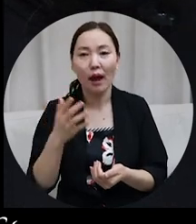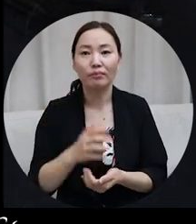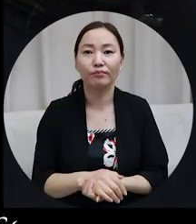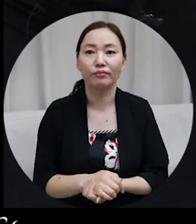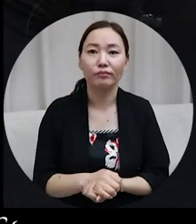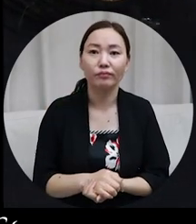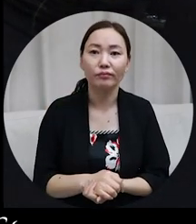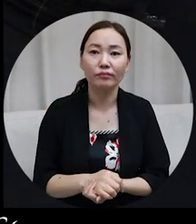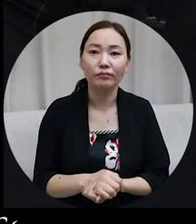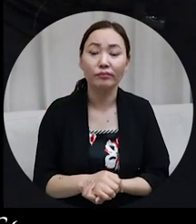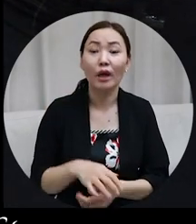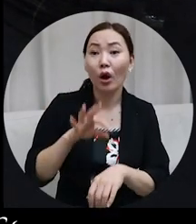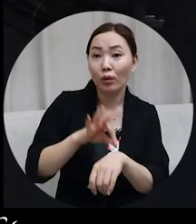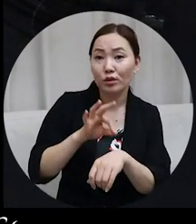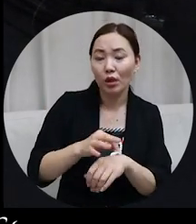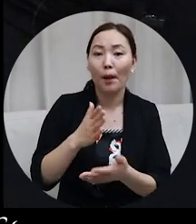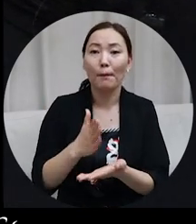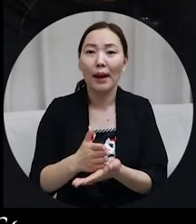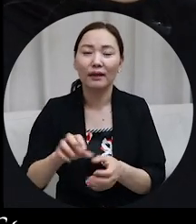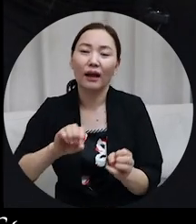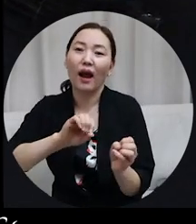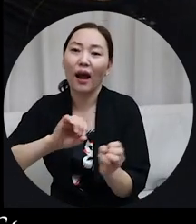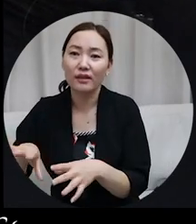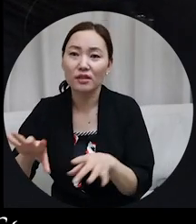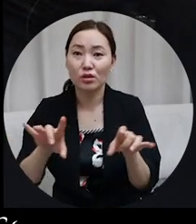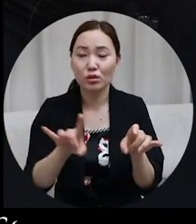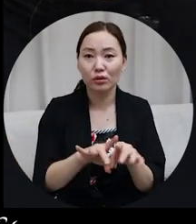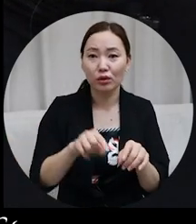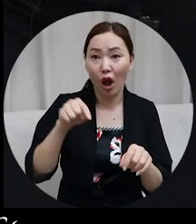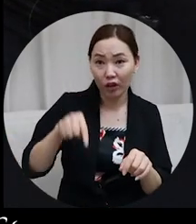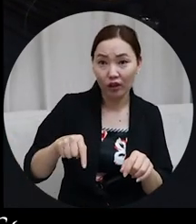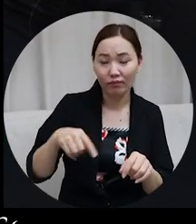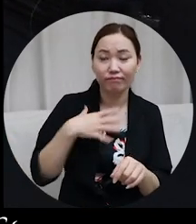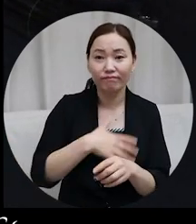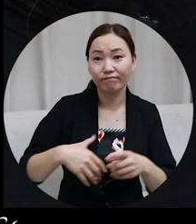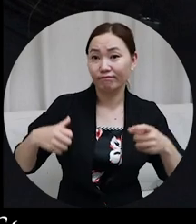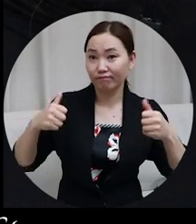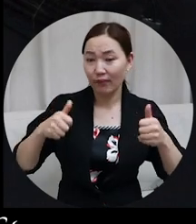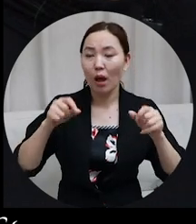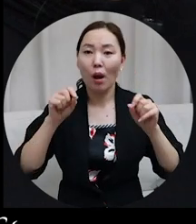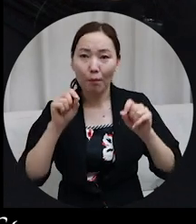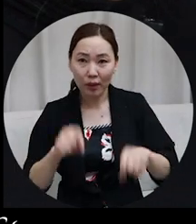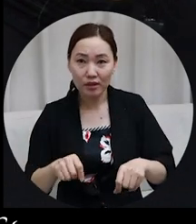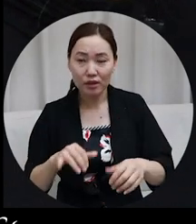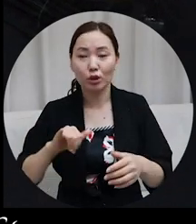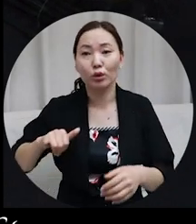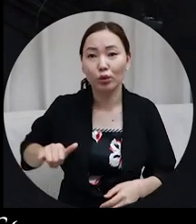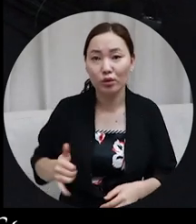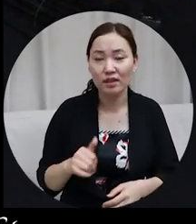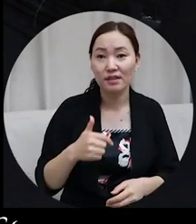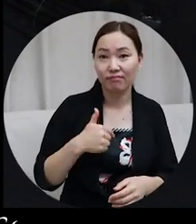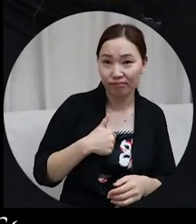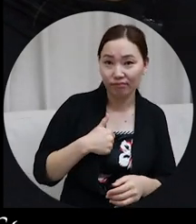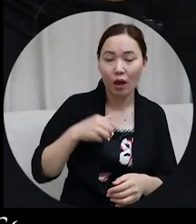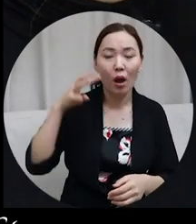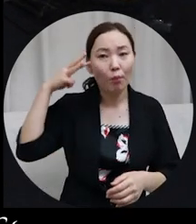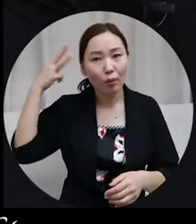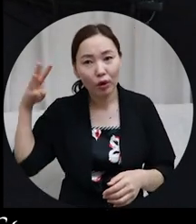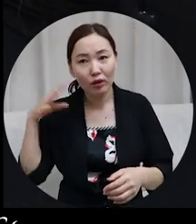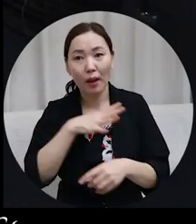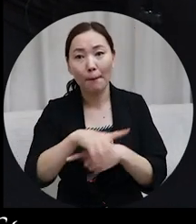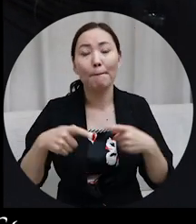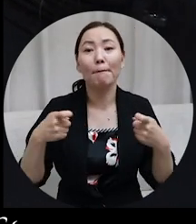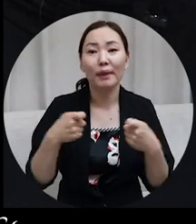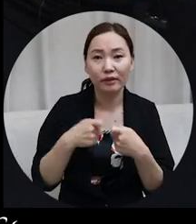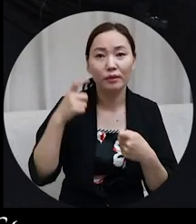байна. Нөгөө эрүүл насныгаа дараа ургуулад аюул хэн бодож штэ нөгөөвчтэй байх та хайцсан юмнуудаа. Тэгсэн чи яг тийм юм байна. Тэгээд нэг байраа томсгоё гэж